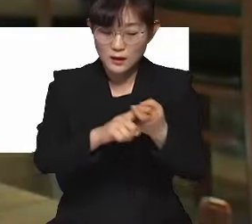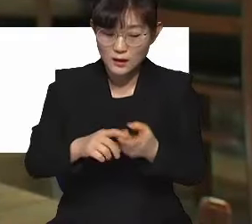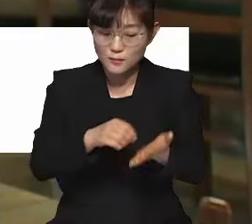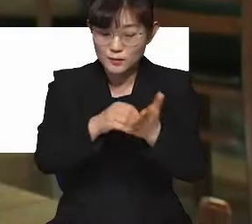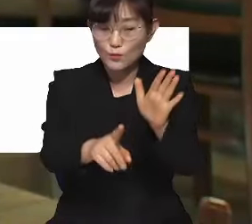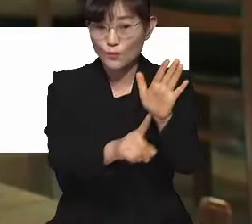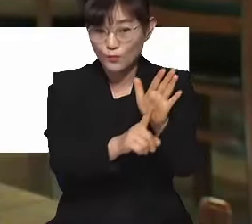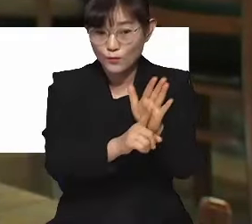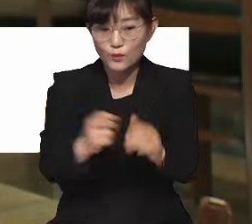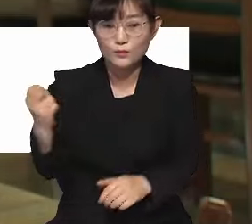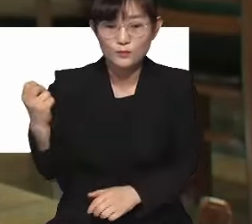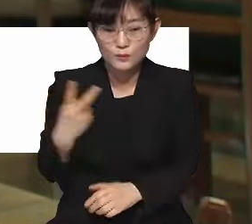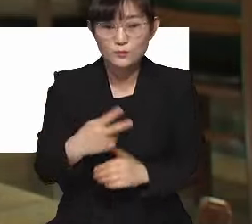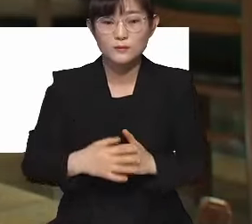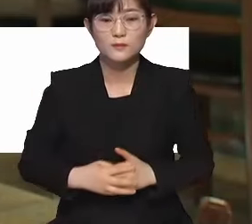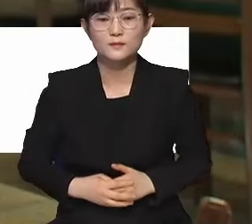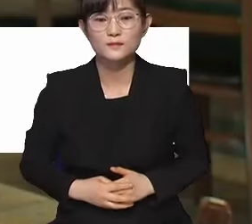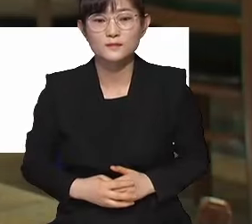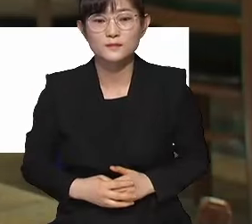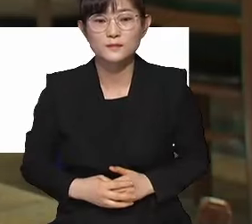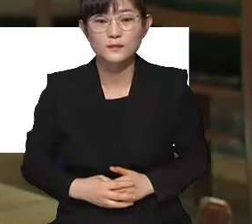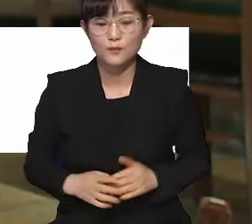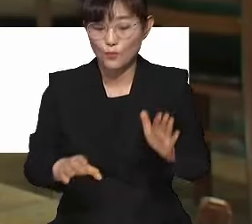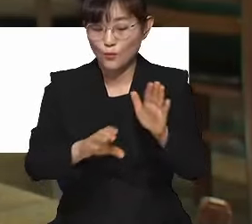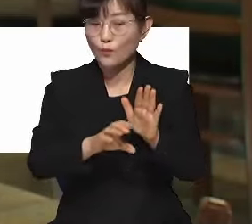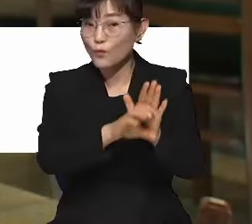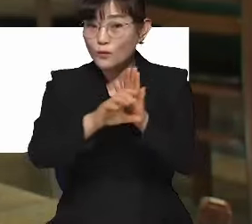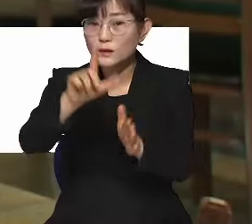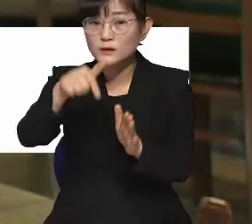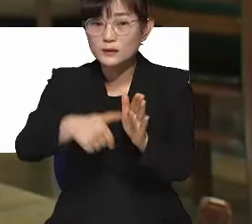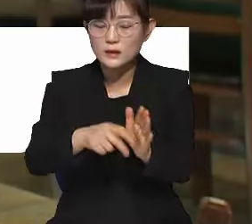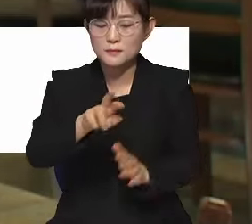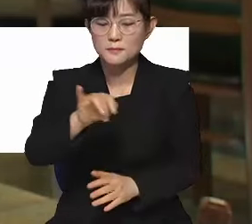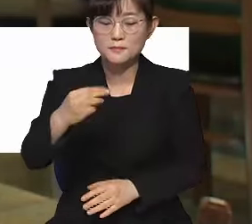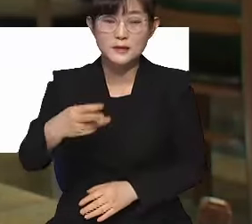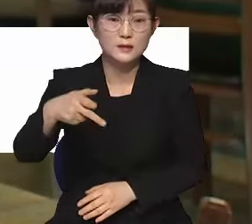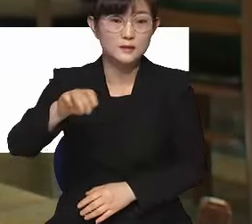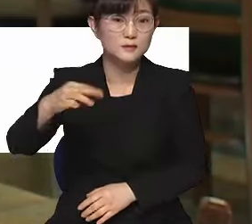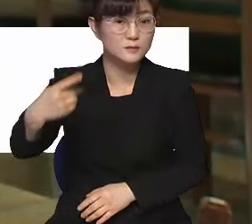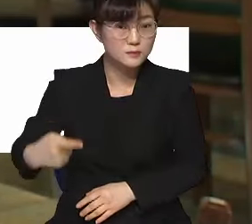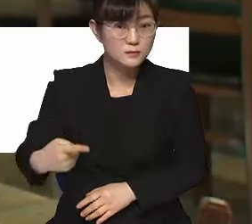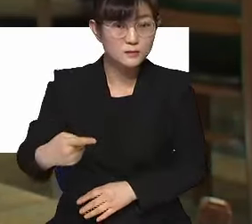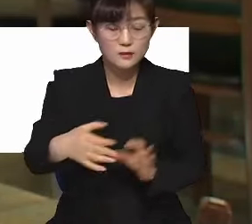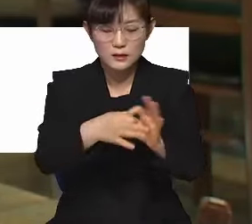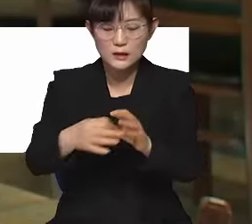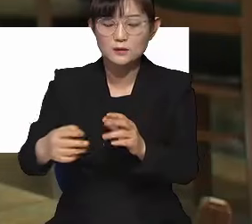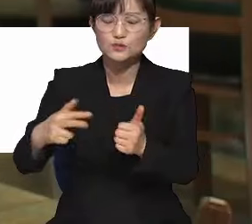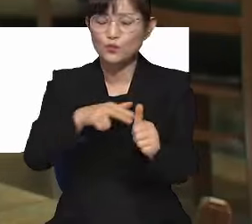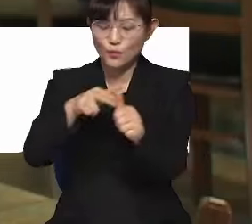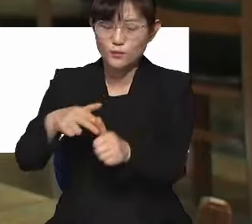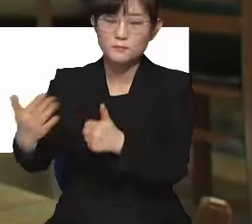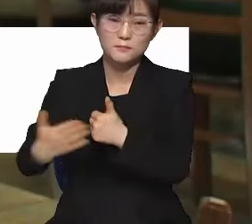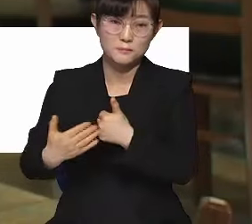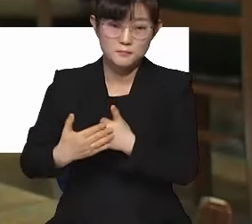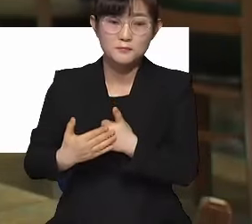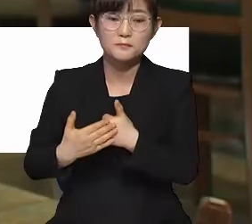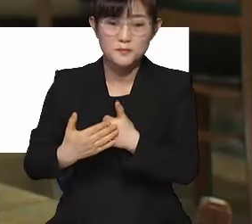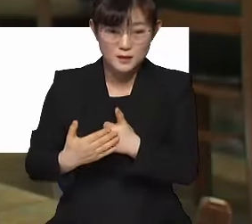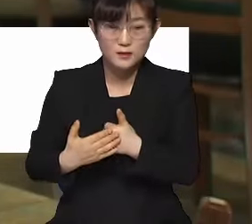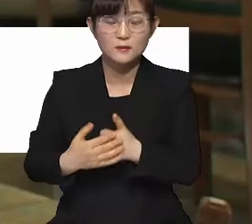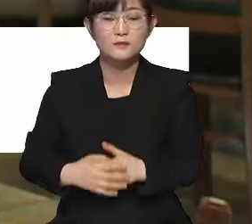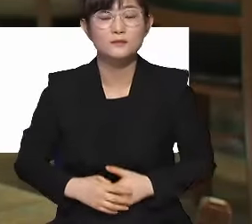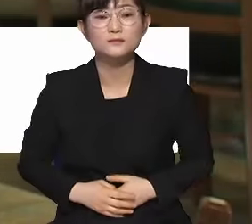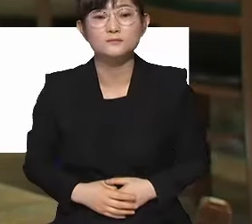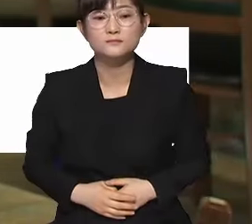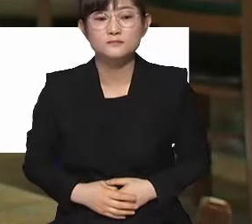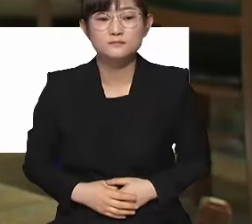그 저희 요즘 그 한창 코로나 시기 때 밀키트 관련해가지고 그런 정보 도움도 많이 받고 발판이